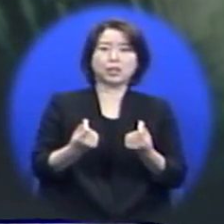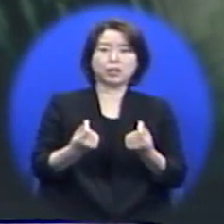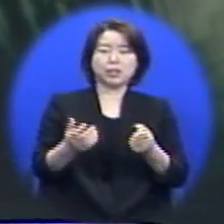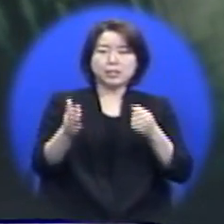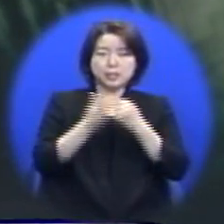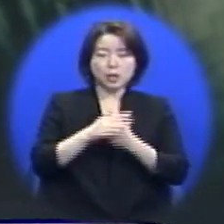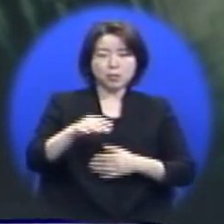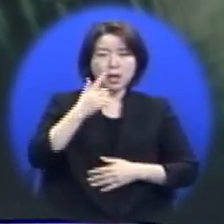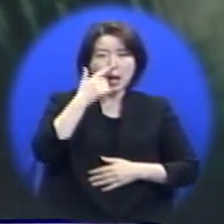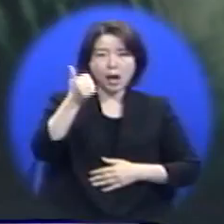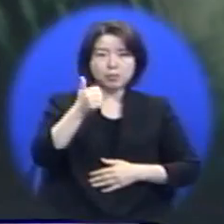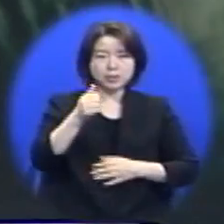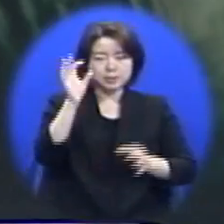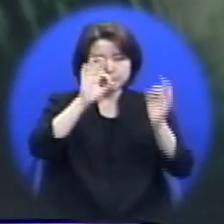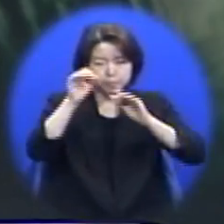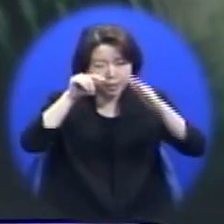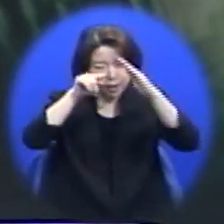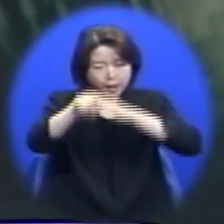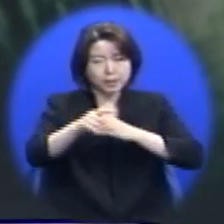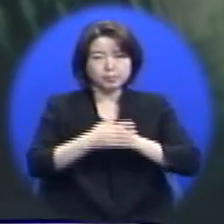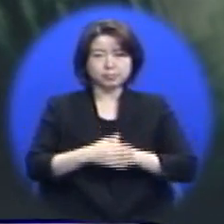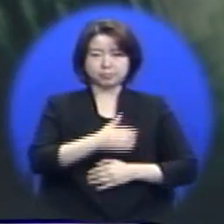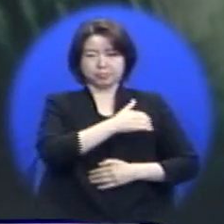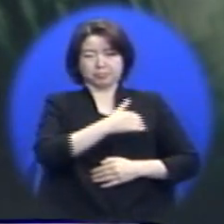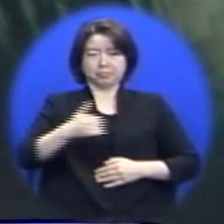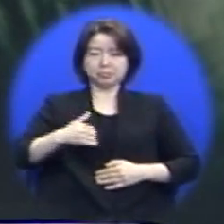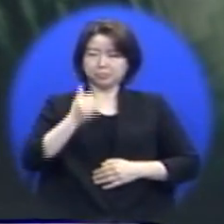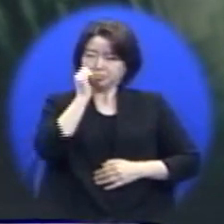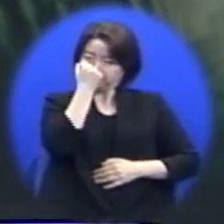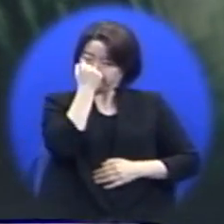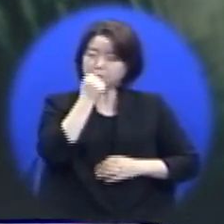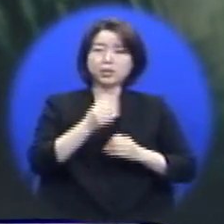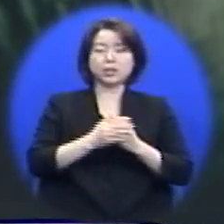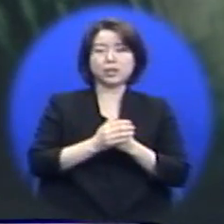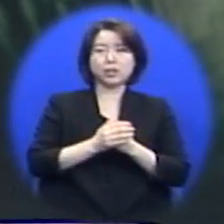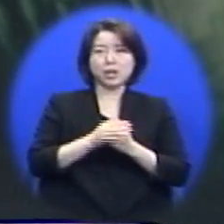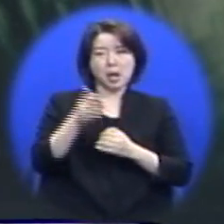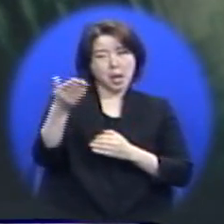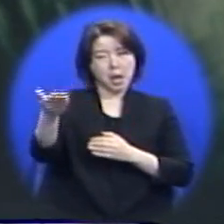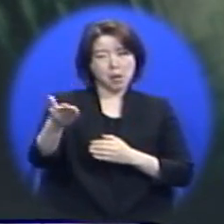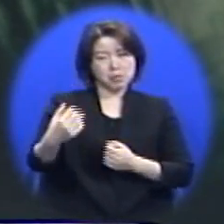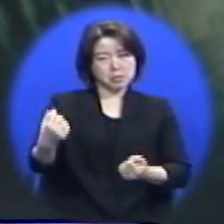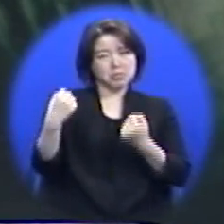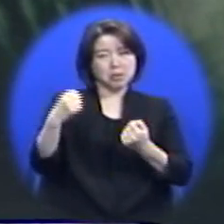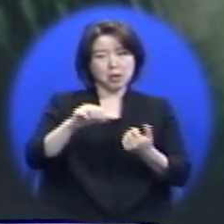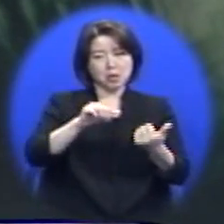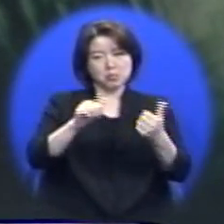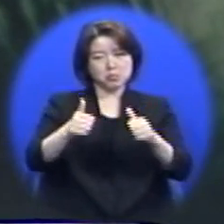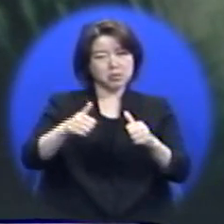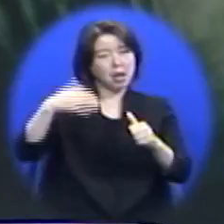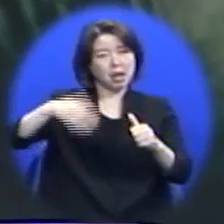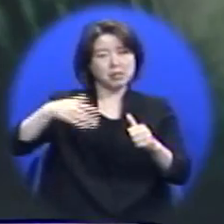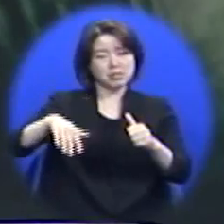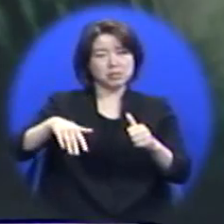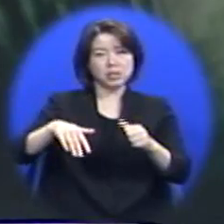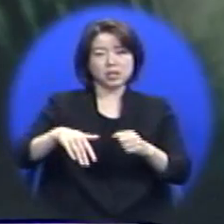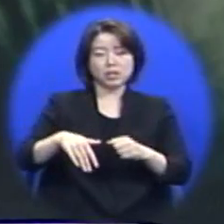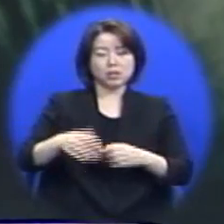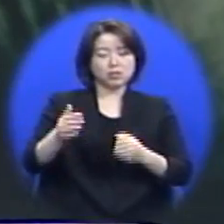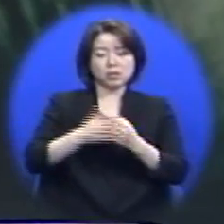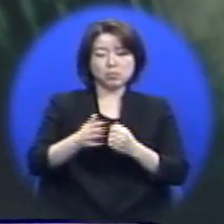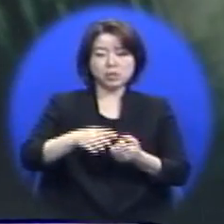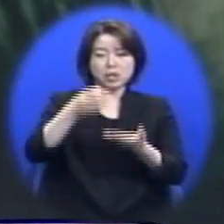찾아가서 정말 당돌하게, 아버지 죽을 날이 굉장히 멀었는데 유산 빨리